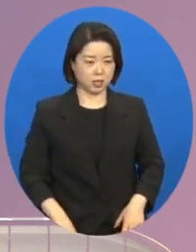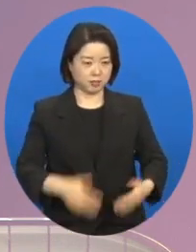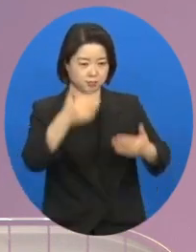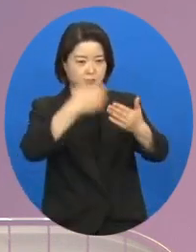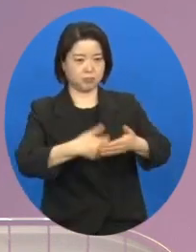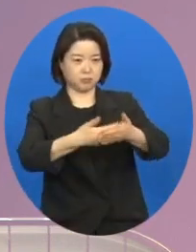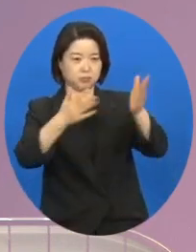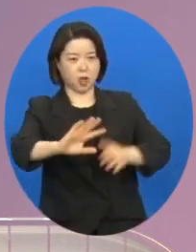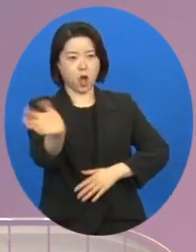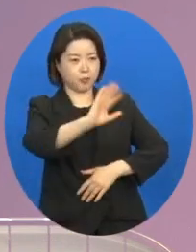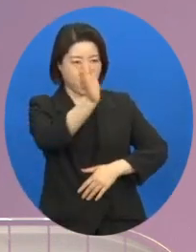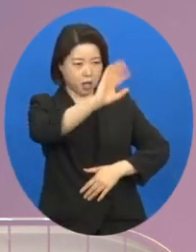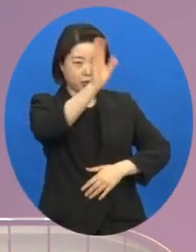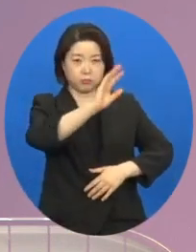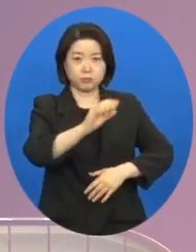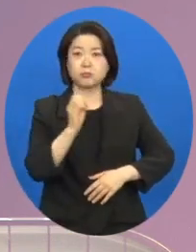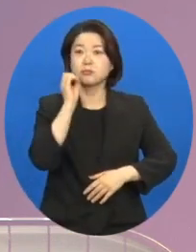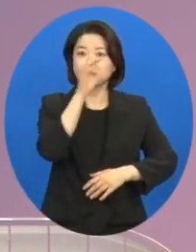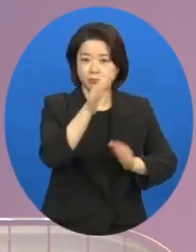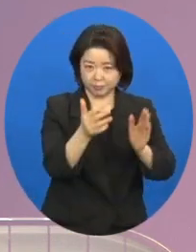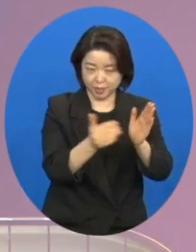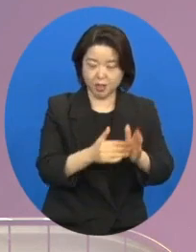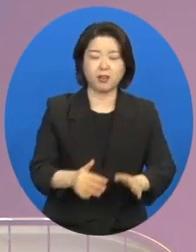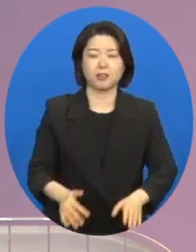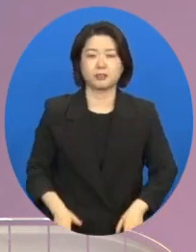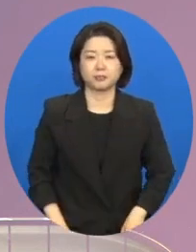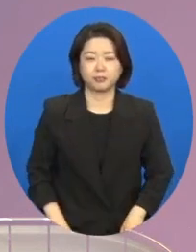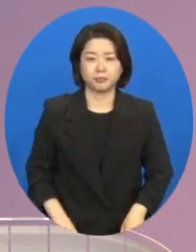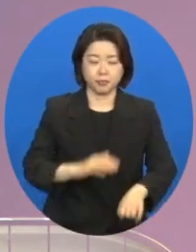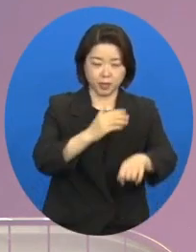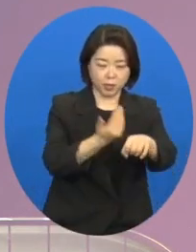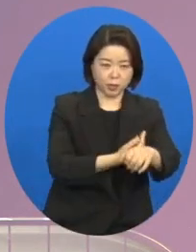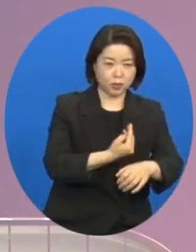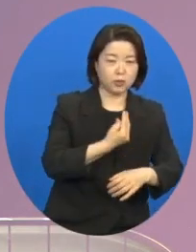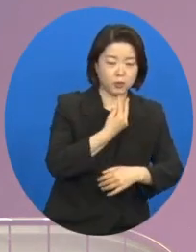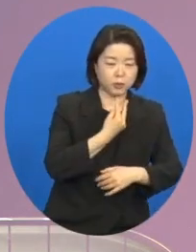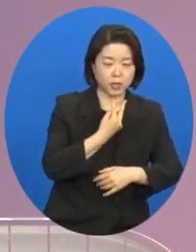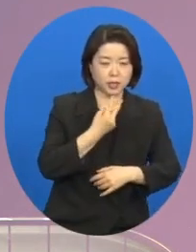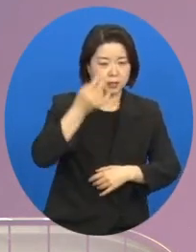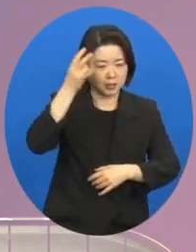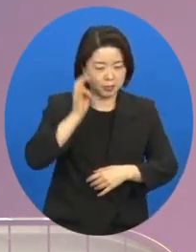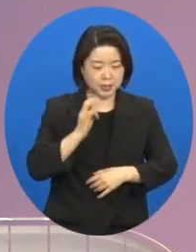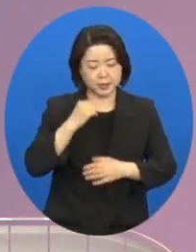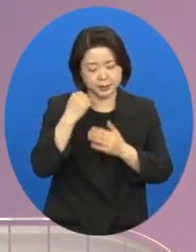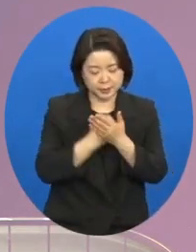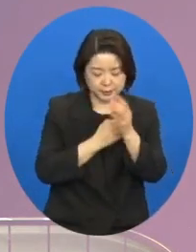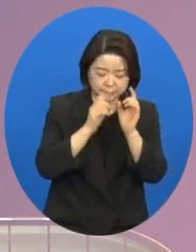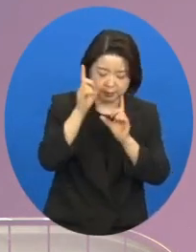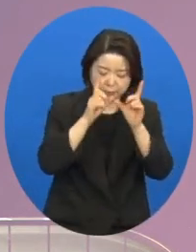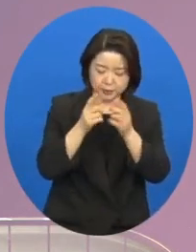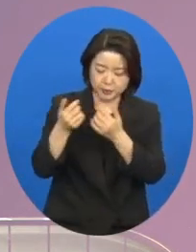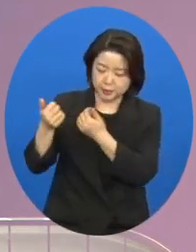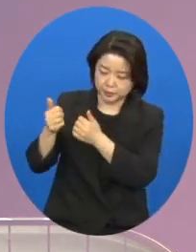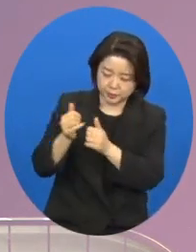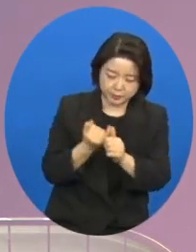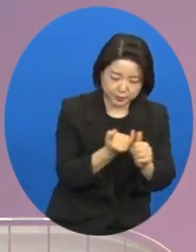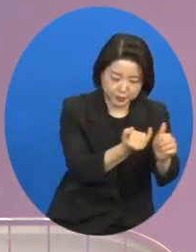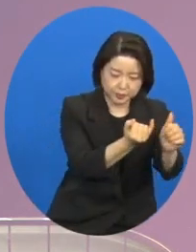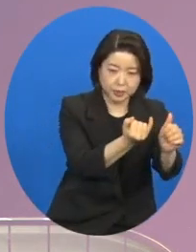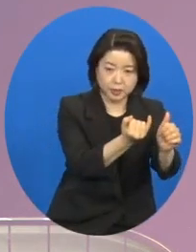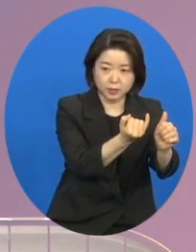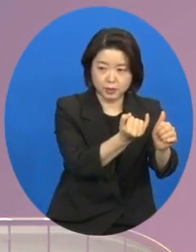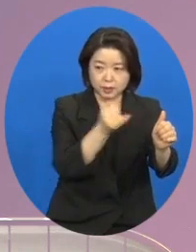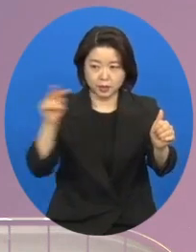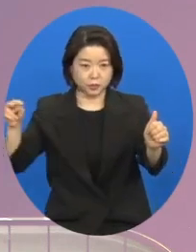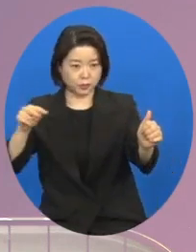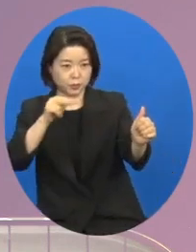없어요 이렇게 얘기를 했어요. 그래서 요셉과 마리아가 너무나 아쉬운 표정으로 탁 하는데 원리가 그